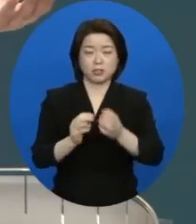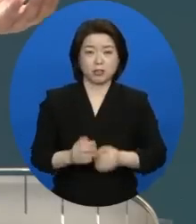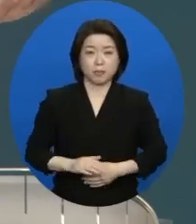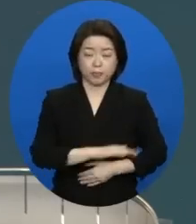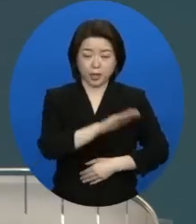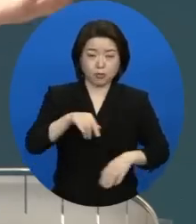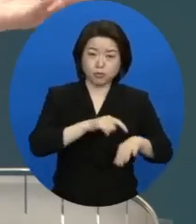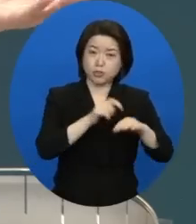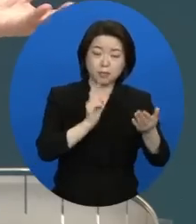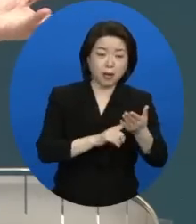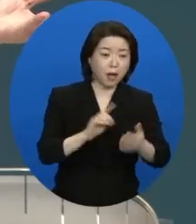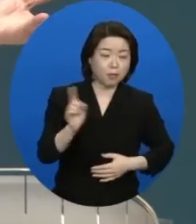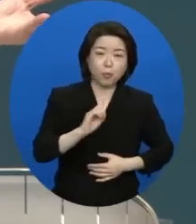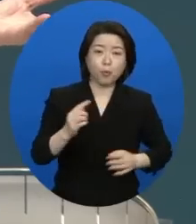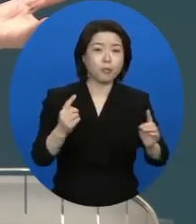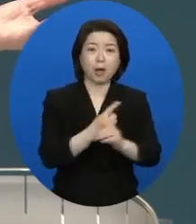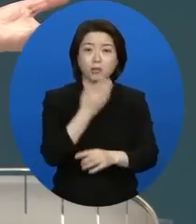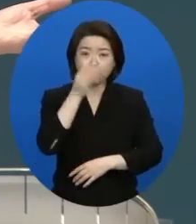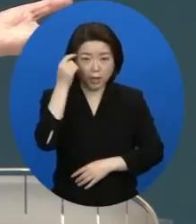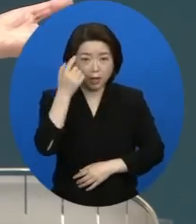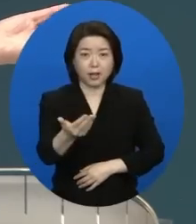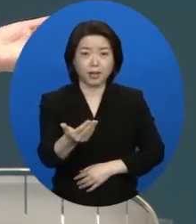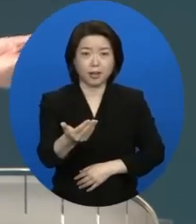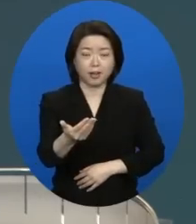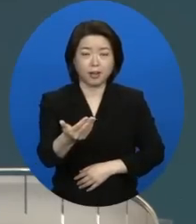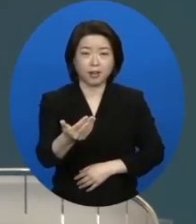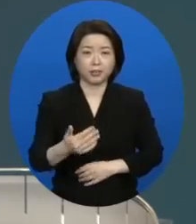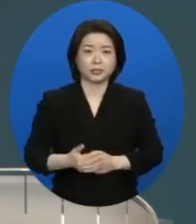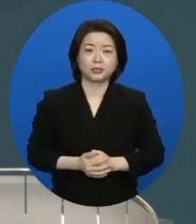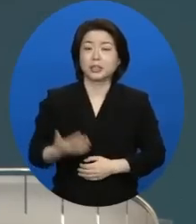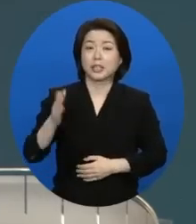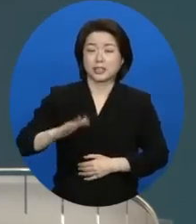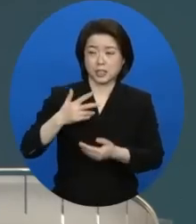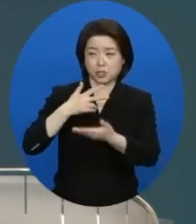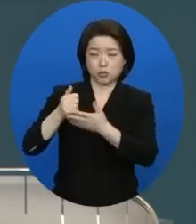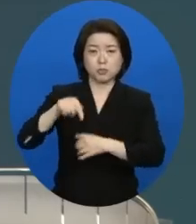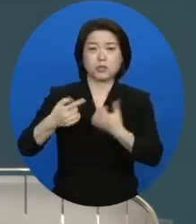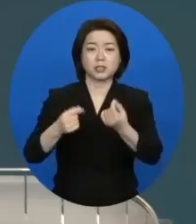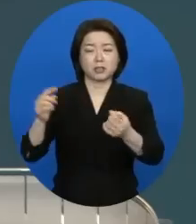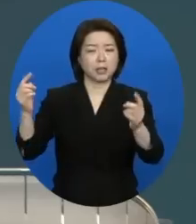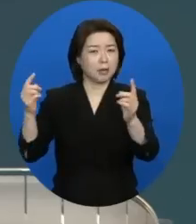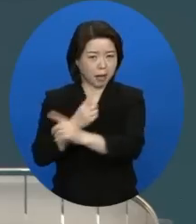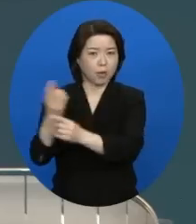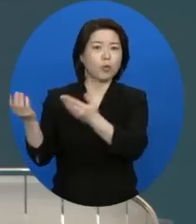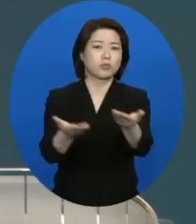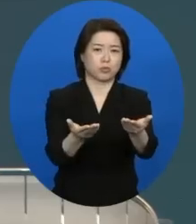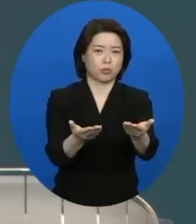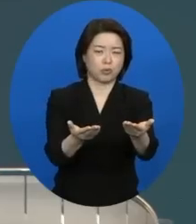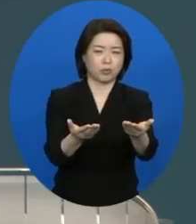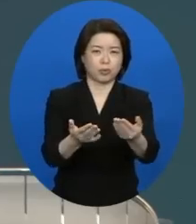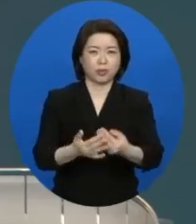우리 마음을 무엇으로 바꿀 수 있어요? 그런데 주님이 그렇게 바꾸어 주신다니까.